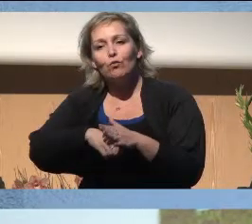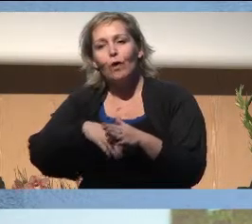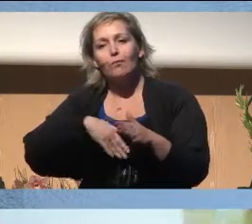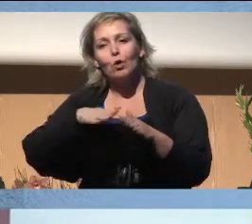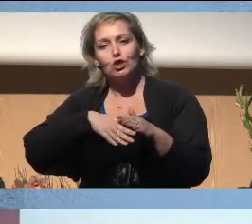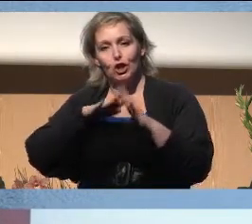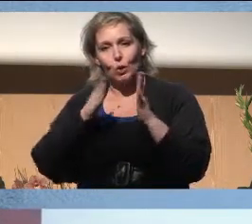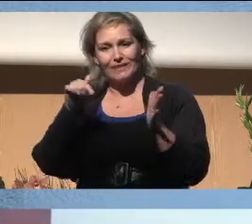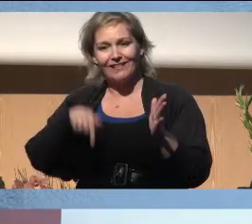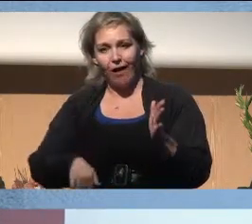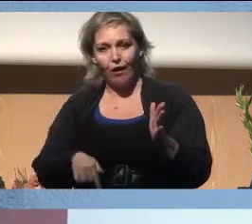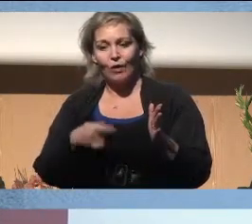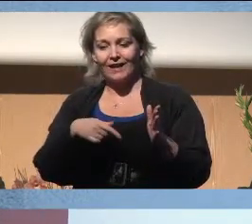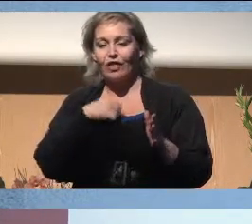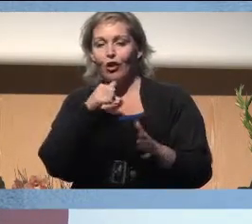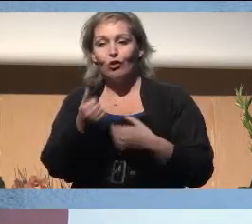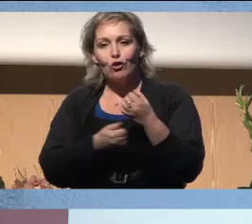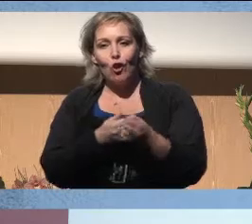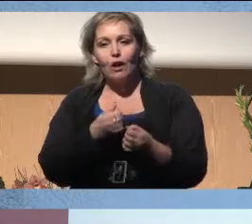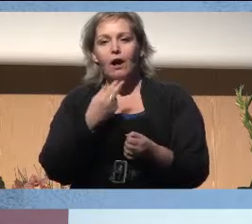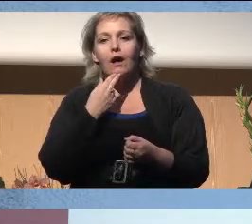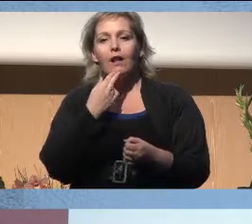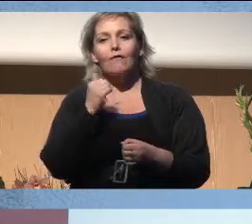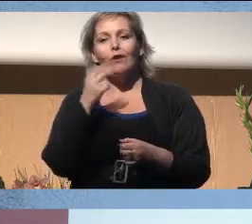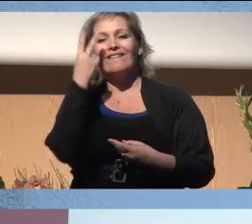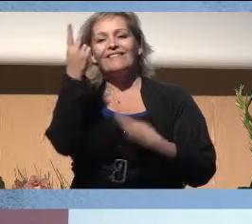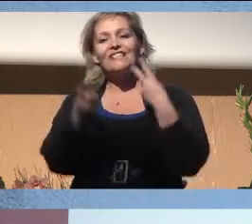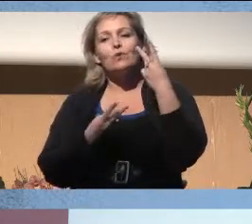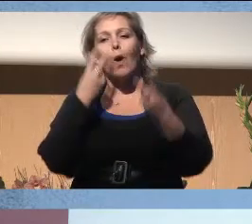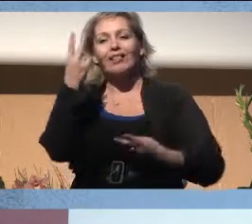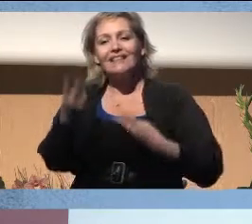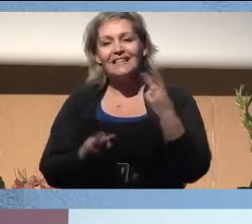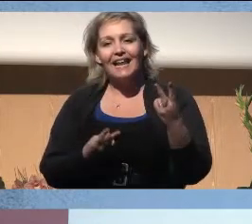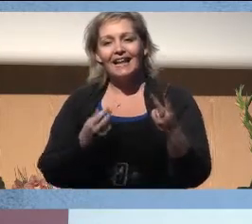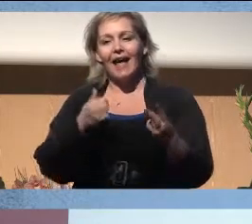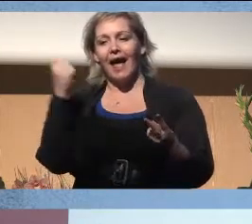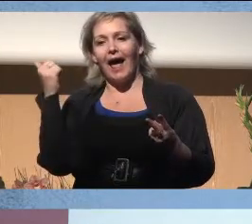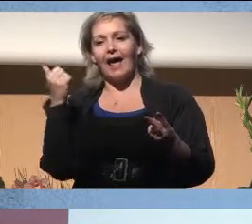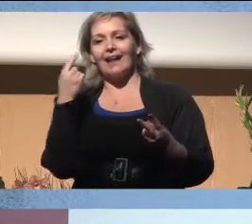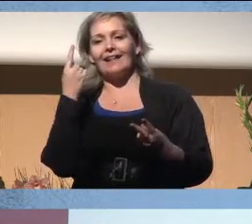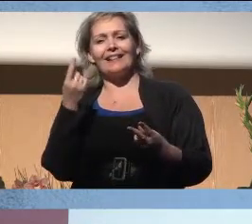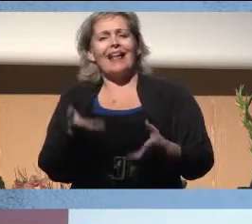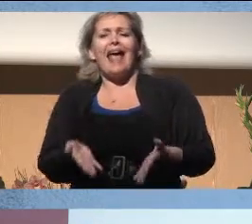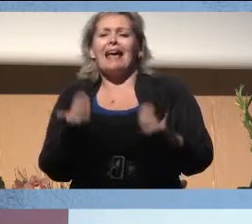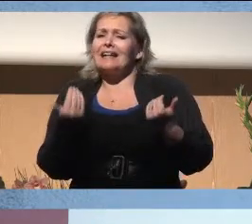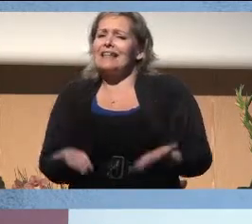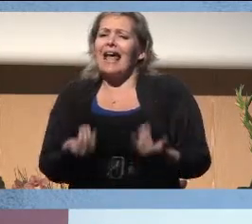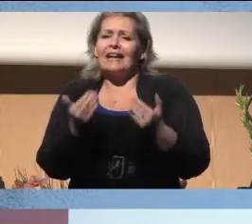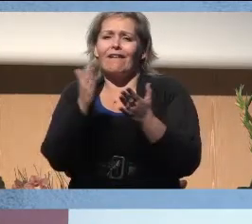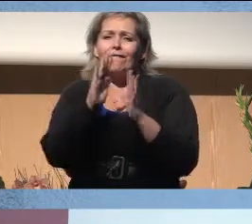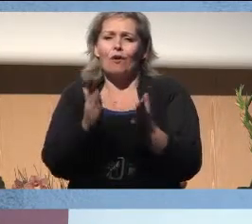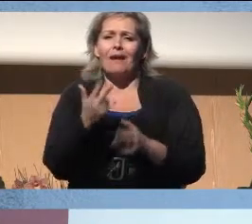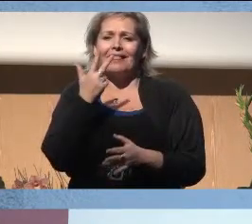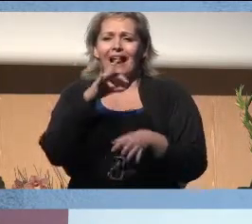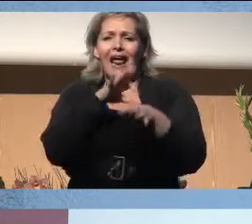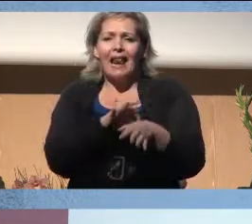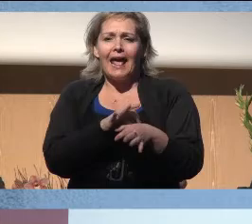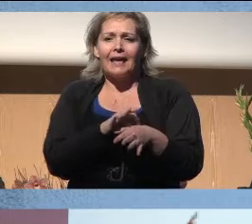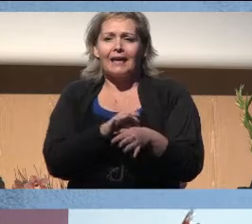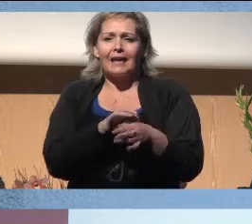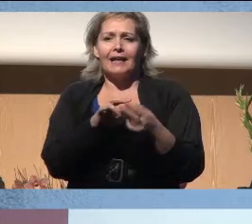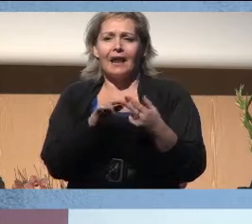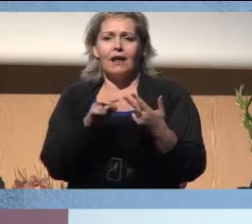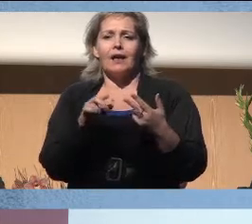idag. Så det som måste till, det kallas för visualisering. Här är den enklaste formen. Tre stycken läkare i